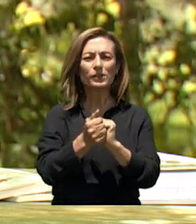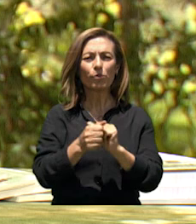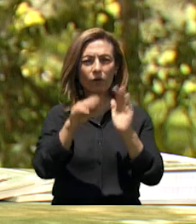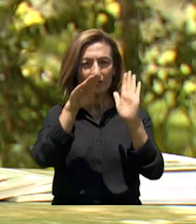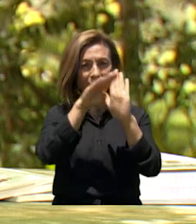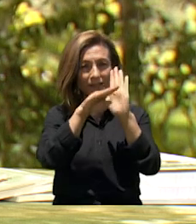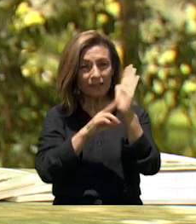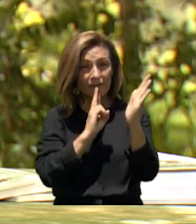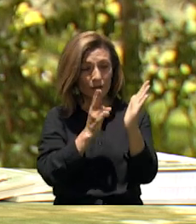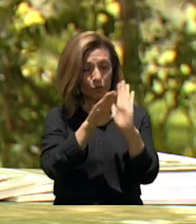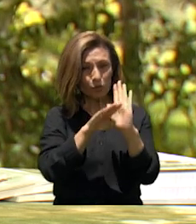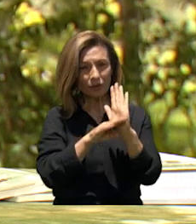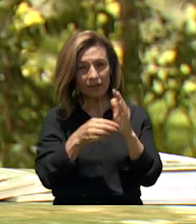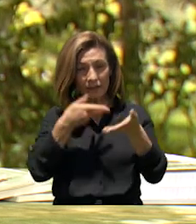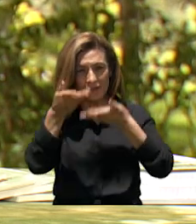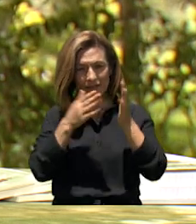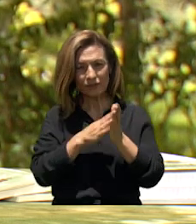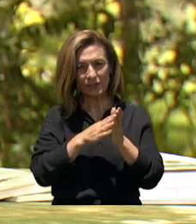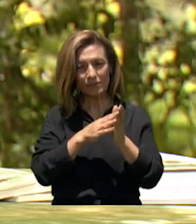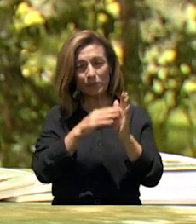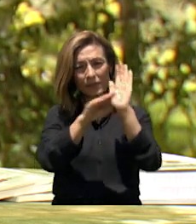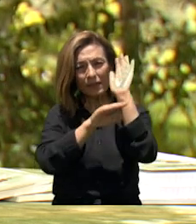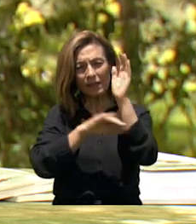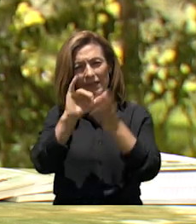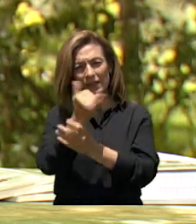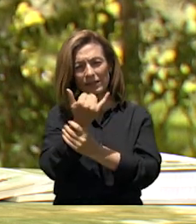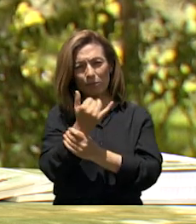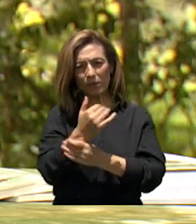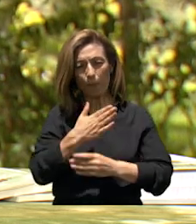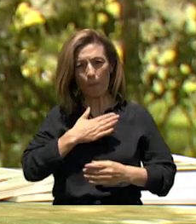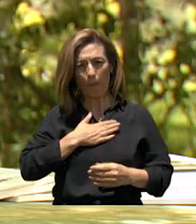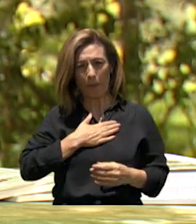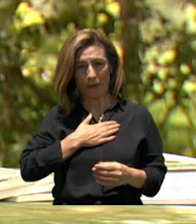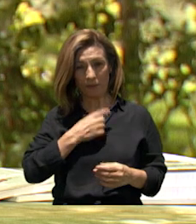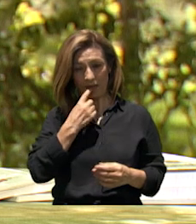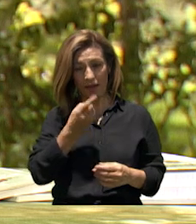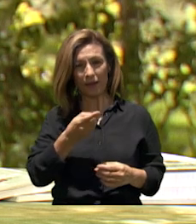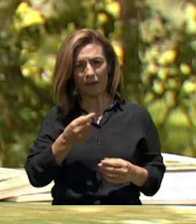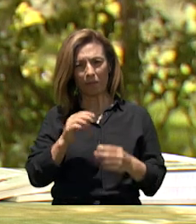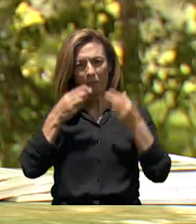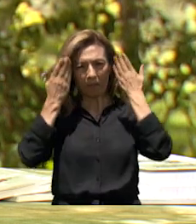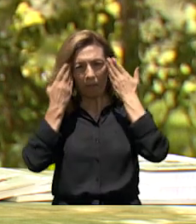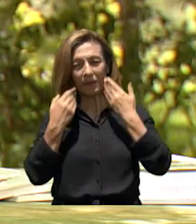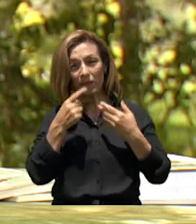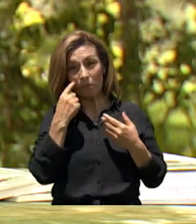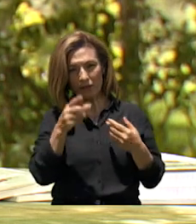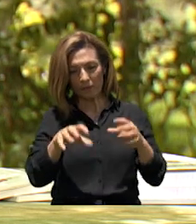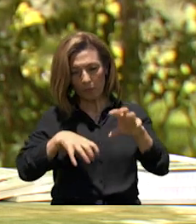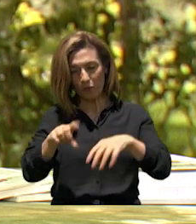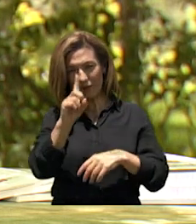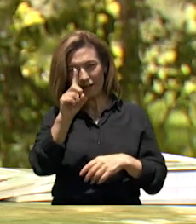kurallarından bahsedeceğiz yaşam becerileri kuşağı ise benim yine çok keyif aldığım kuşaklardan biri